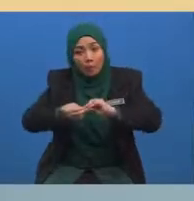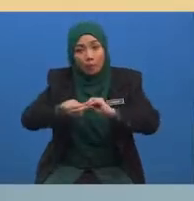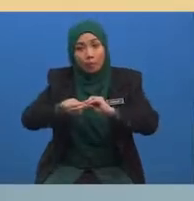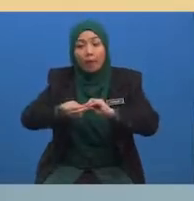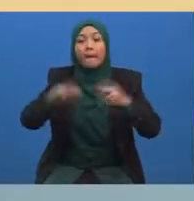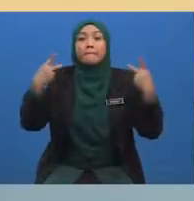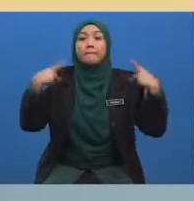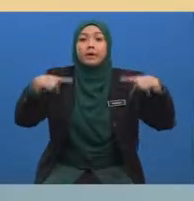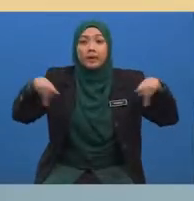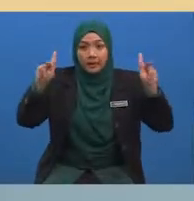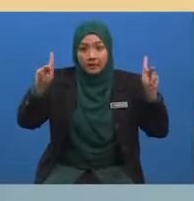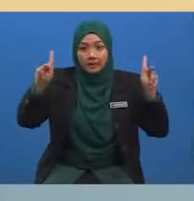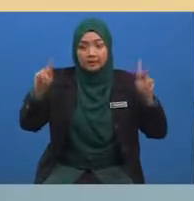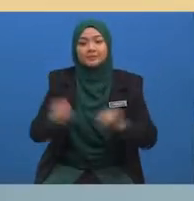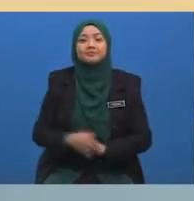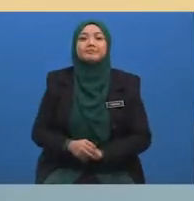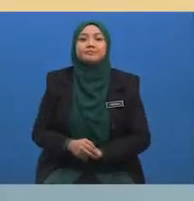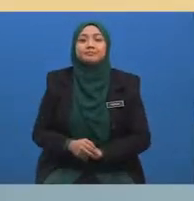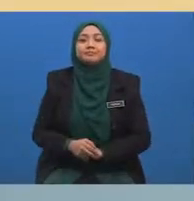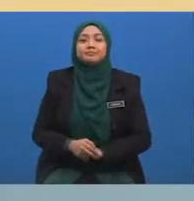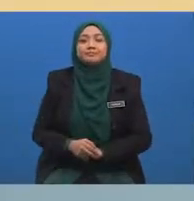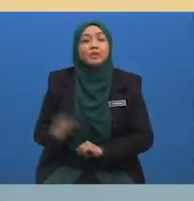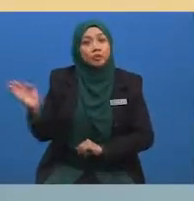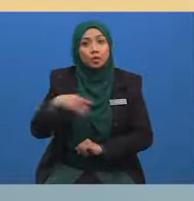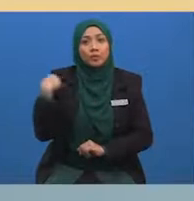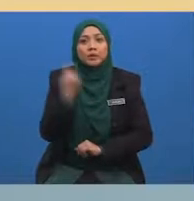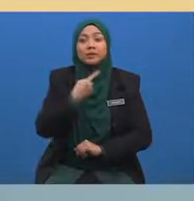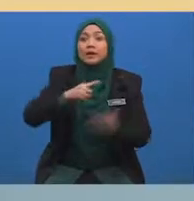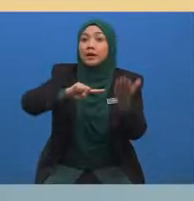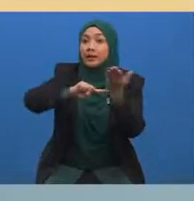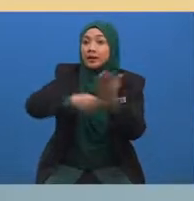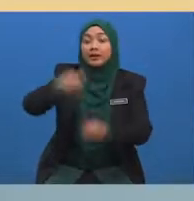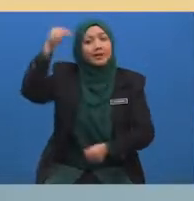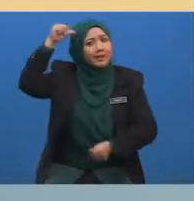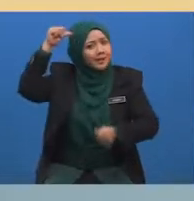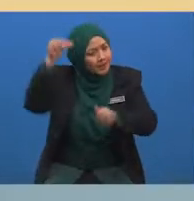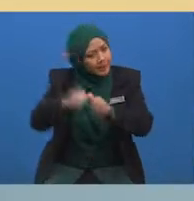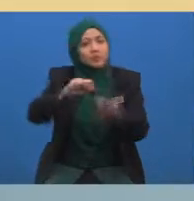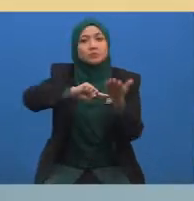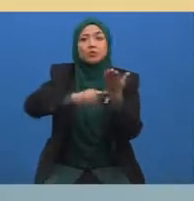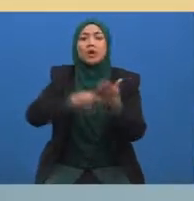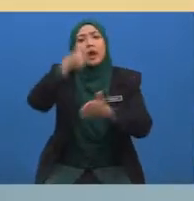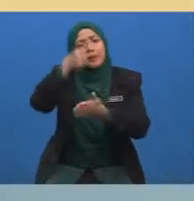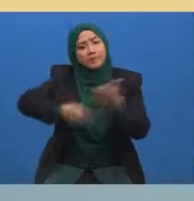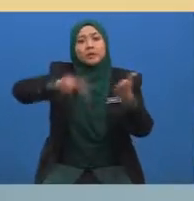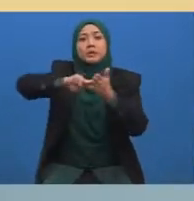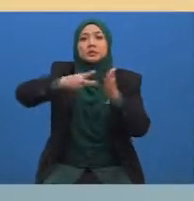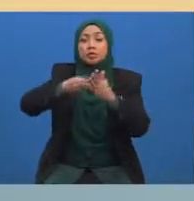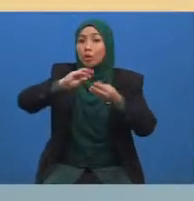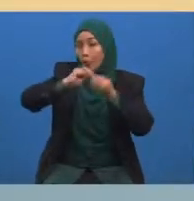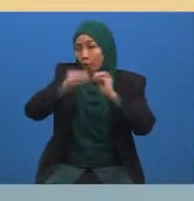Baiklah, mari sama-sama kita ingatkan kembali apa yang dimaksudkan nombor